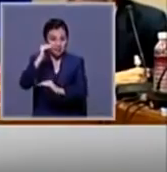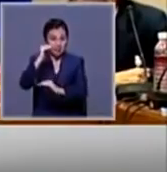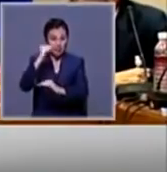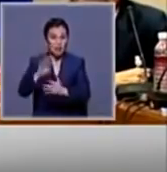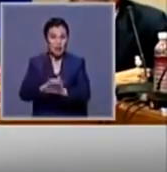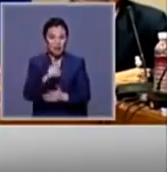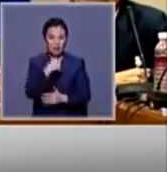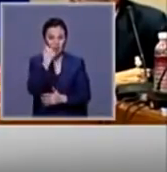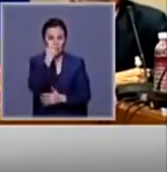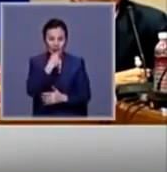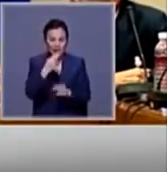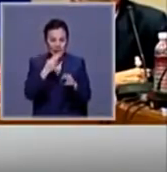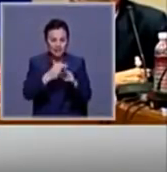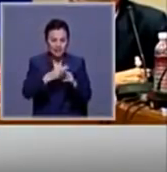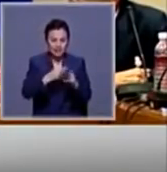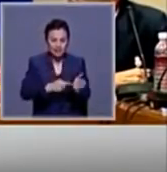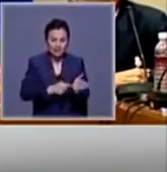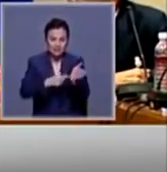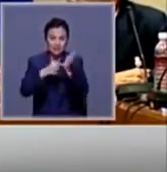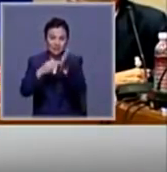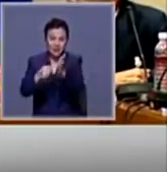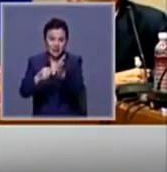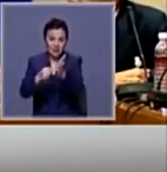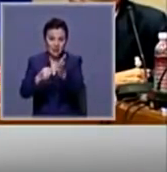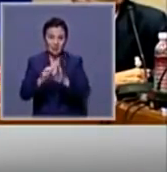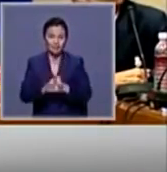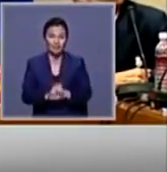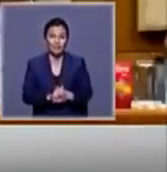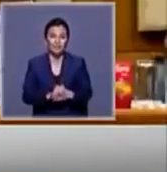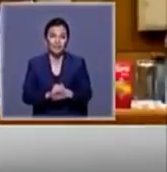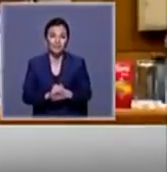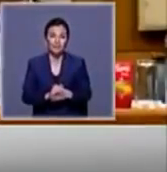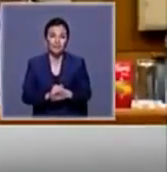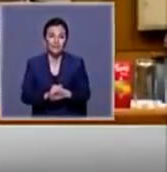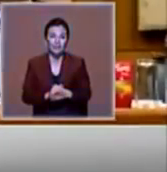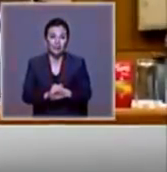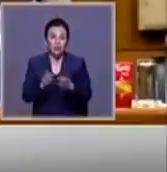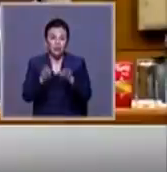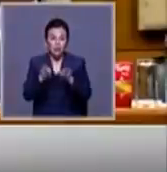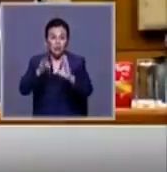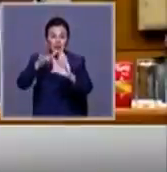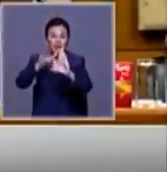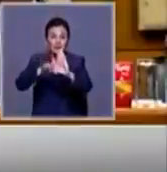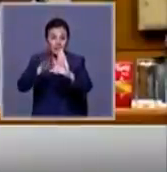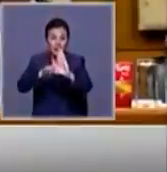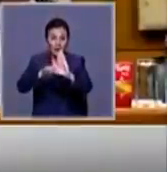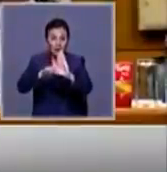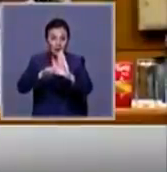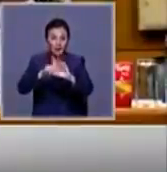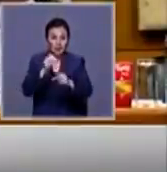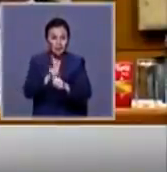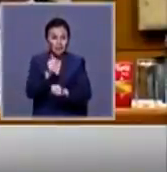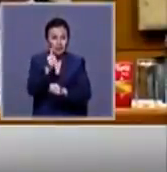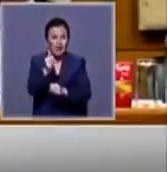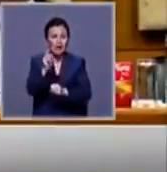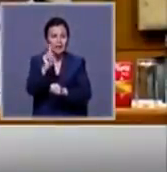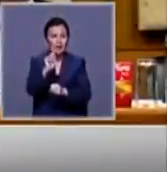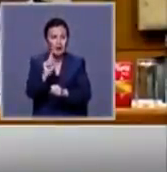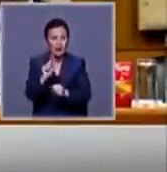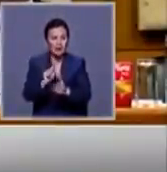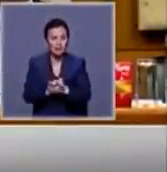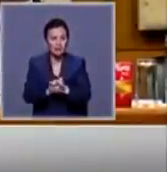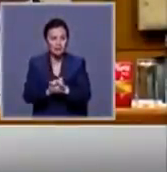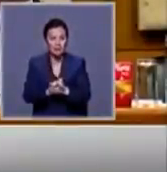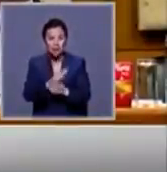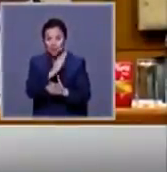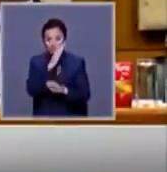ครจะเป็นองค์กรที่มีสิทธิ์ส่งชื่อใช่มั้ยแล้วก็ทีนี้ส่วนการสมัครทั้งหลายเนี่ยนะฮะก็จะบอกว่าห